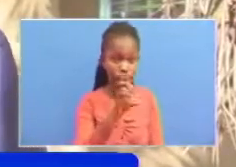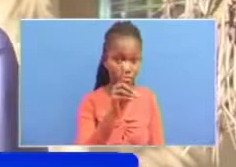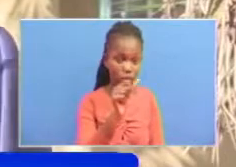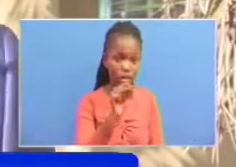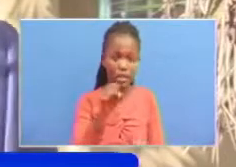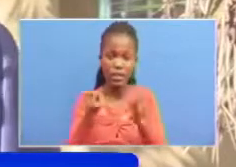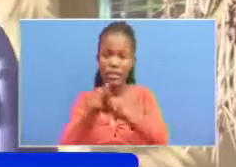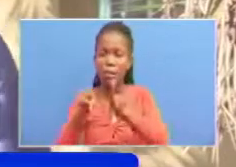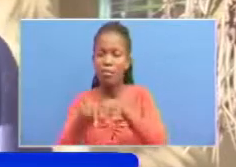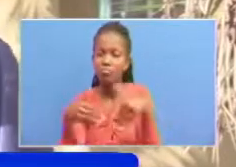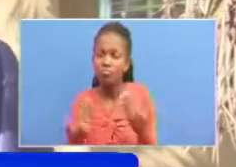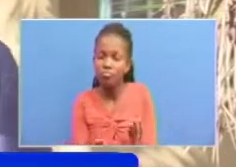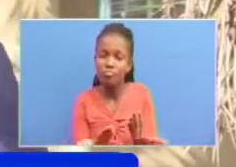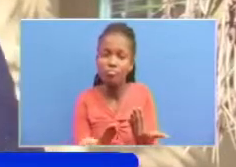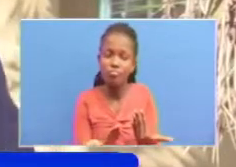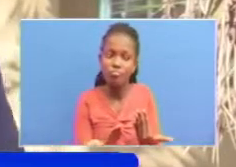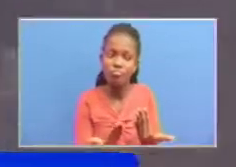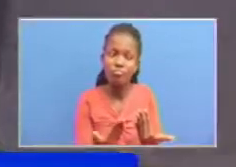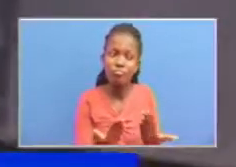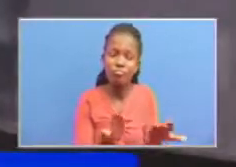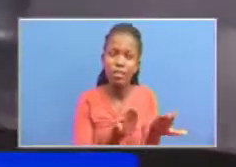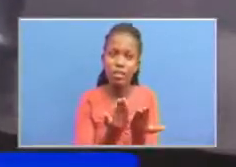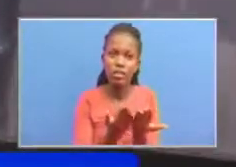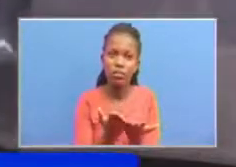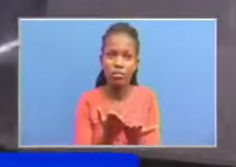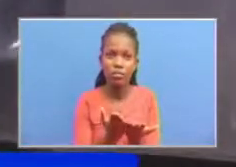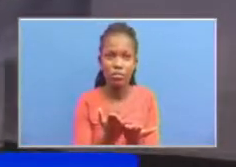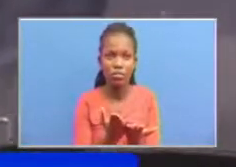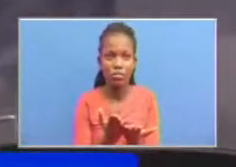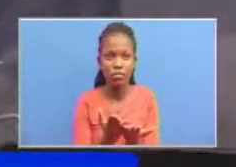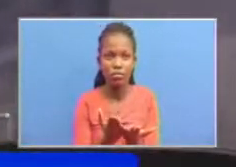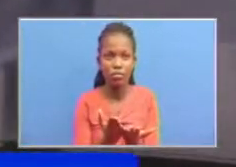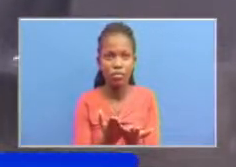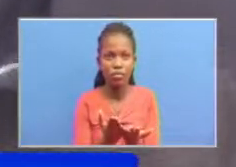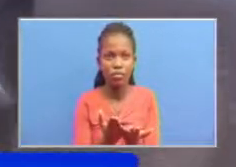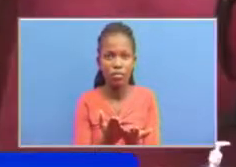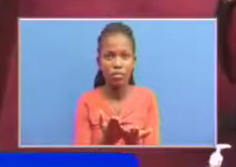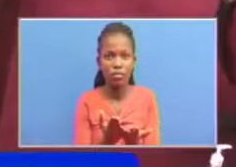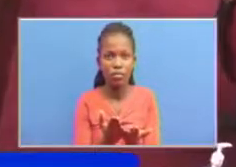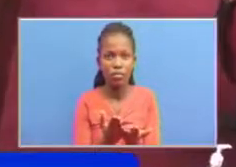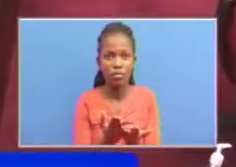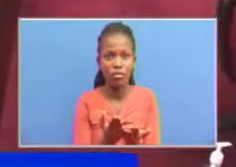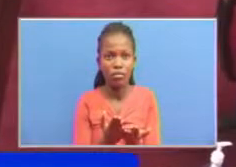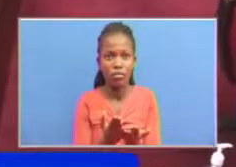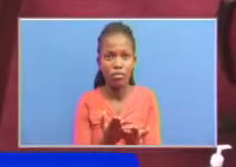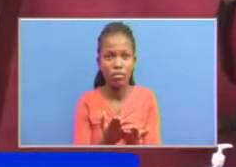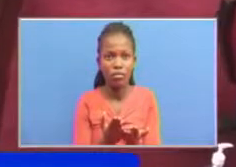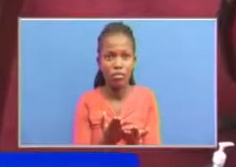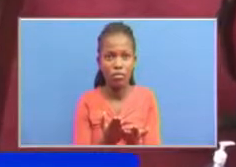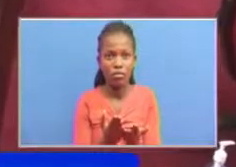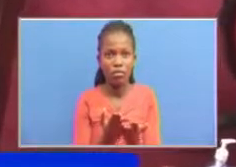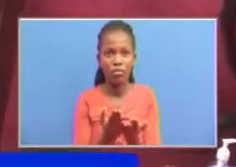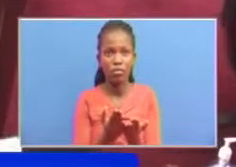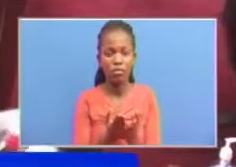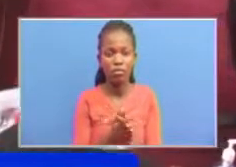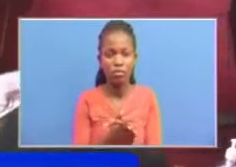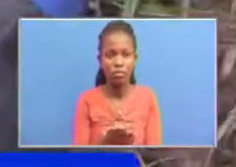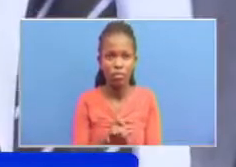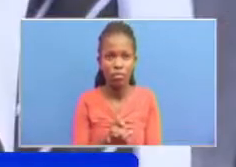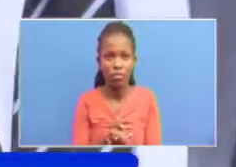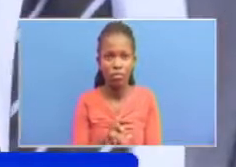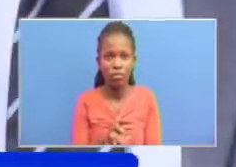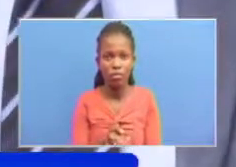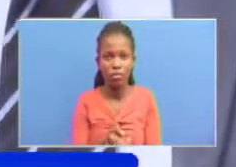Tuwa manenga ile tita extension services. Ona kutuika ni mubangu wala wethi tuwe mbanjetini ila ingembe tuku